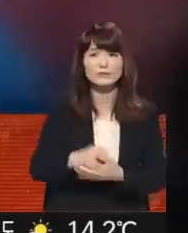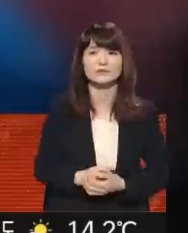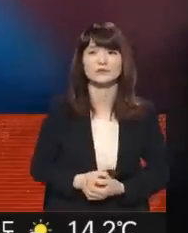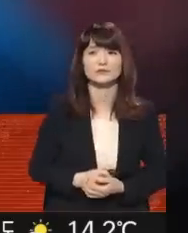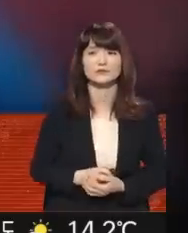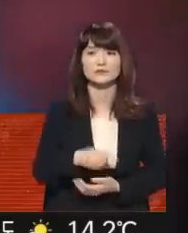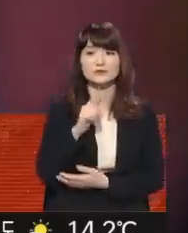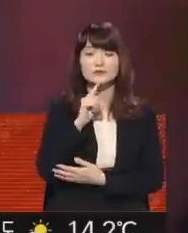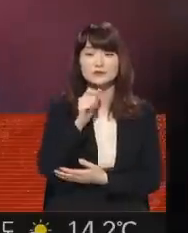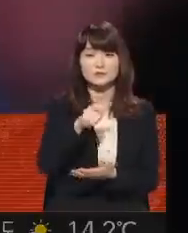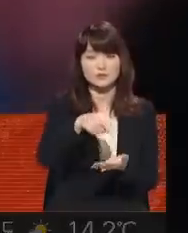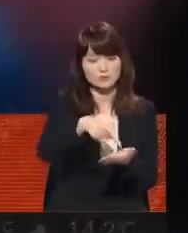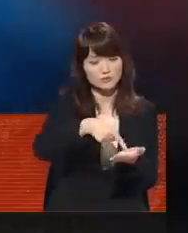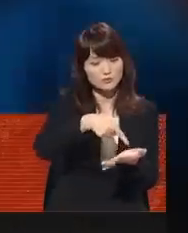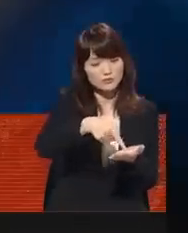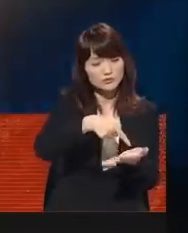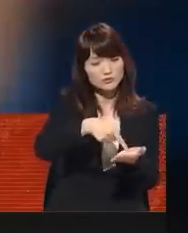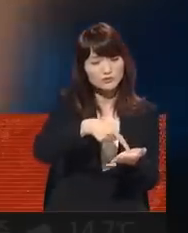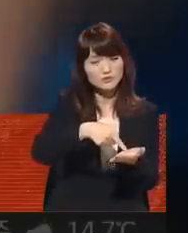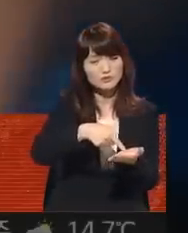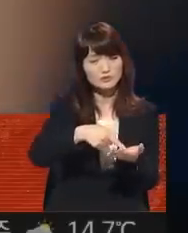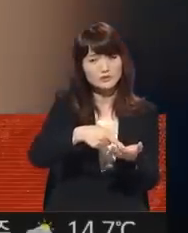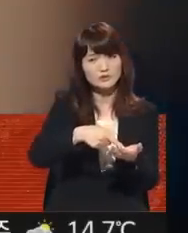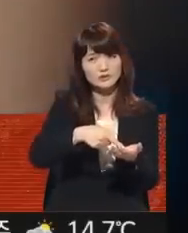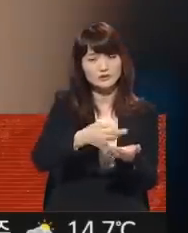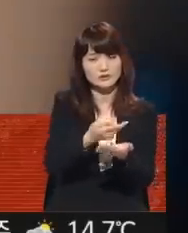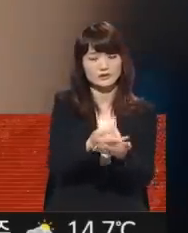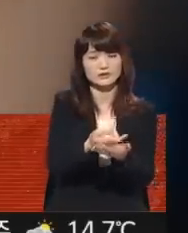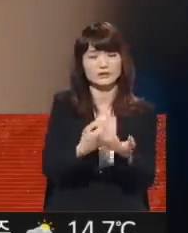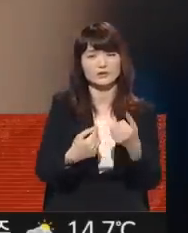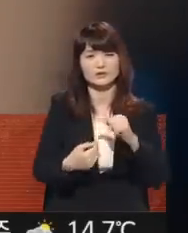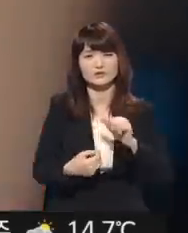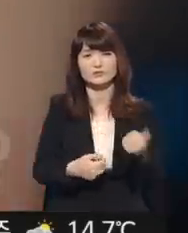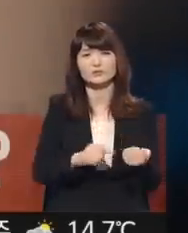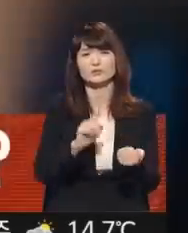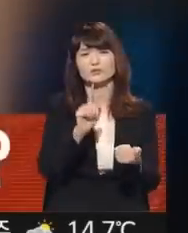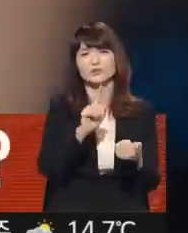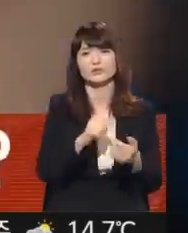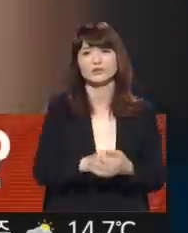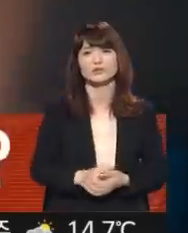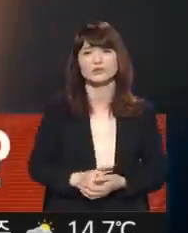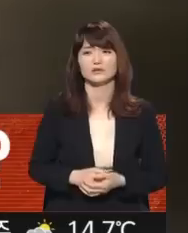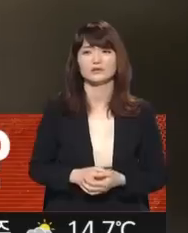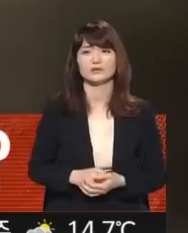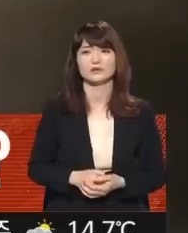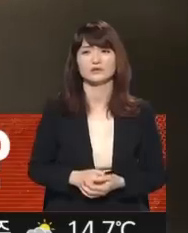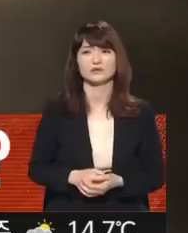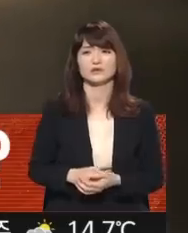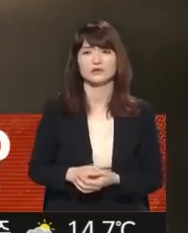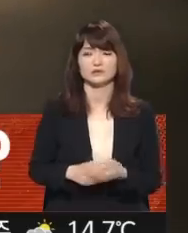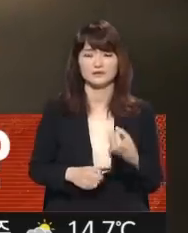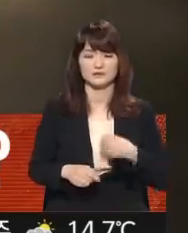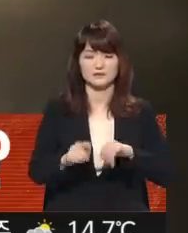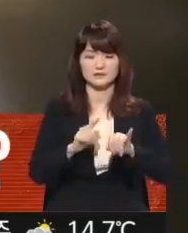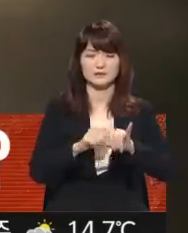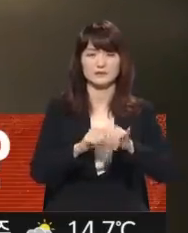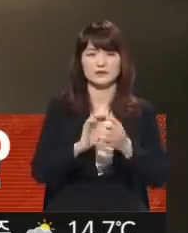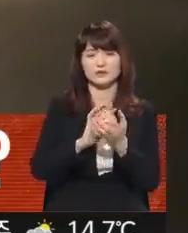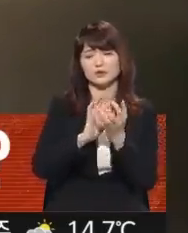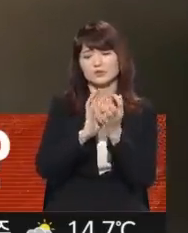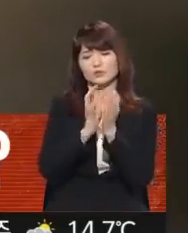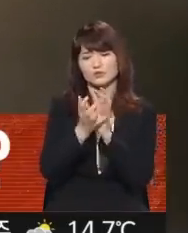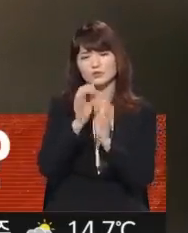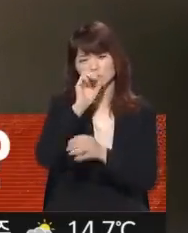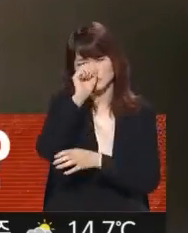때문에 이렇다고 하면 부모님이 마음이 얼마나 찢어지겠습니까 게다가 또 사랑이가 생전에 꽃을 굉장히 좋아했대요 봄에 이런